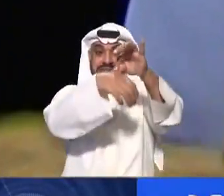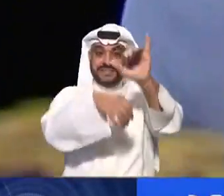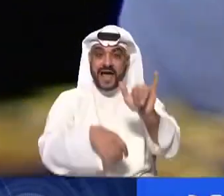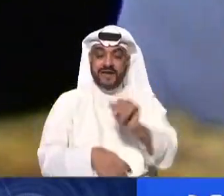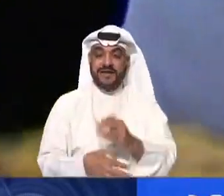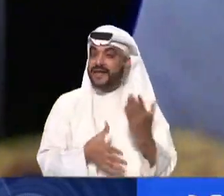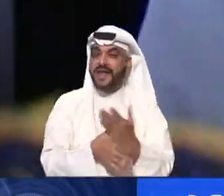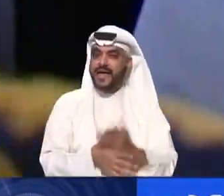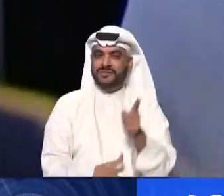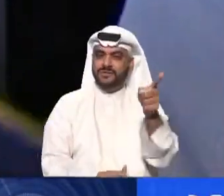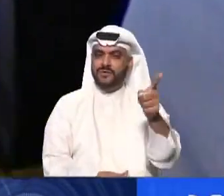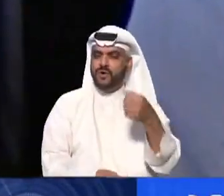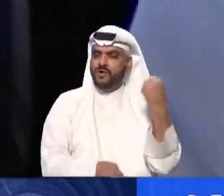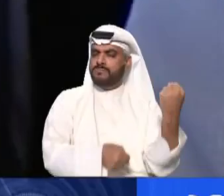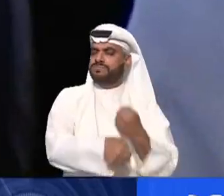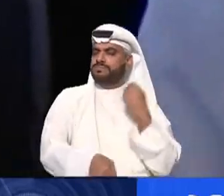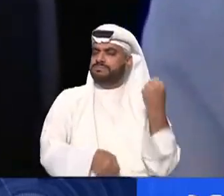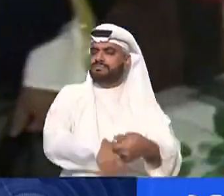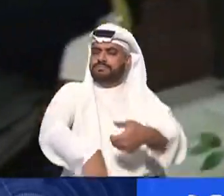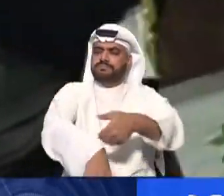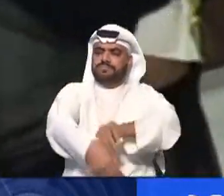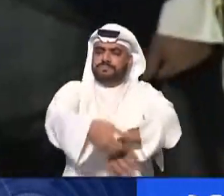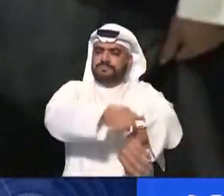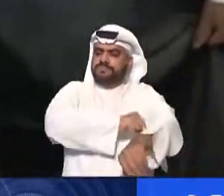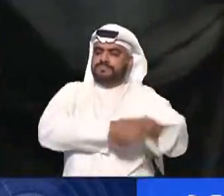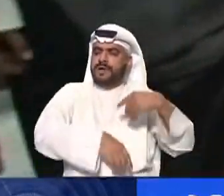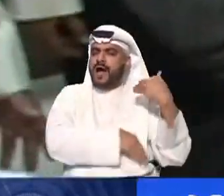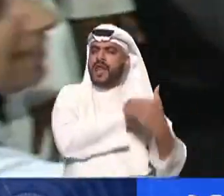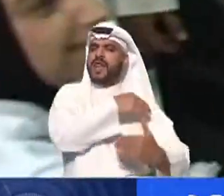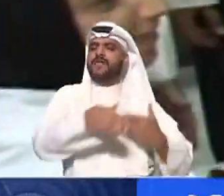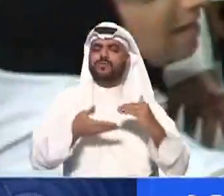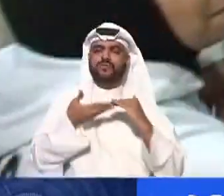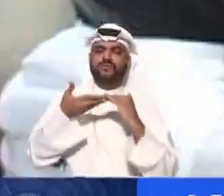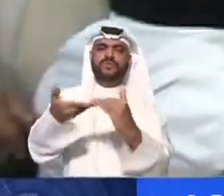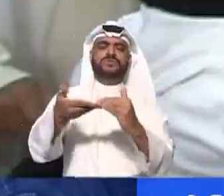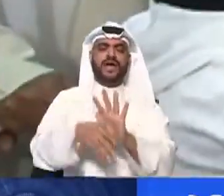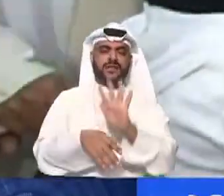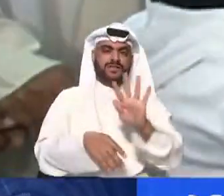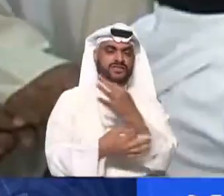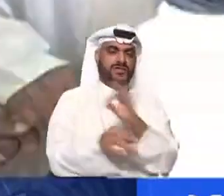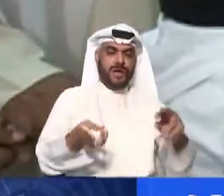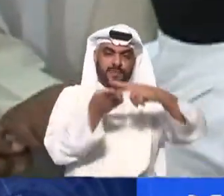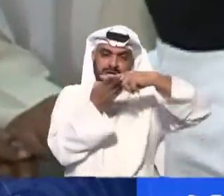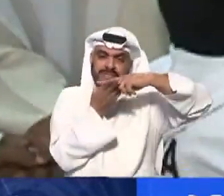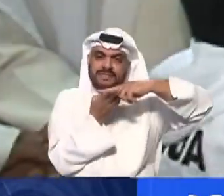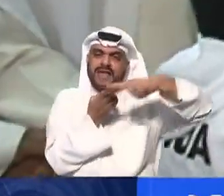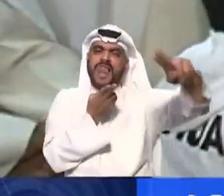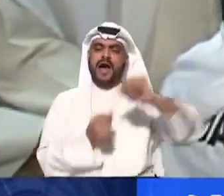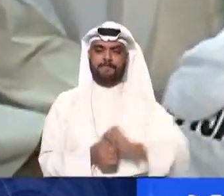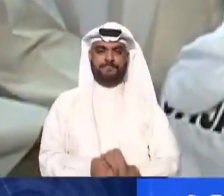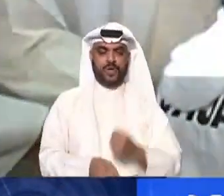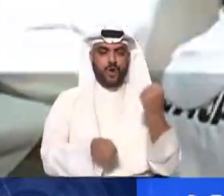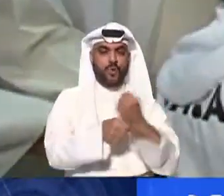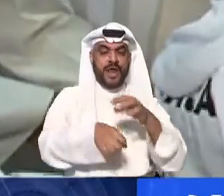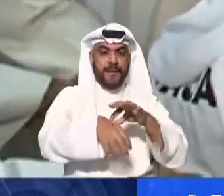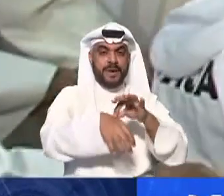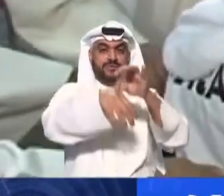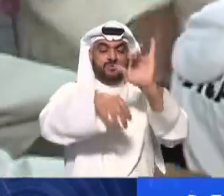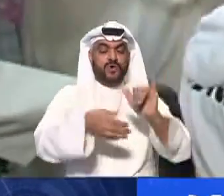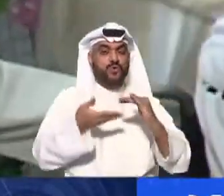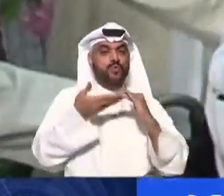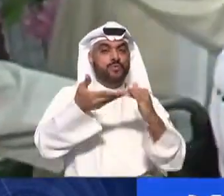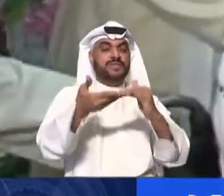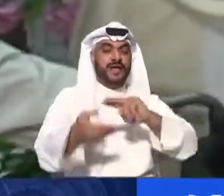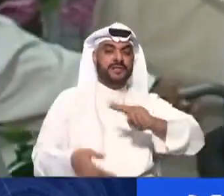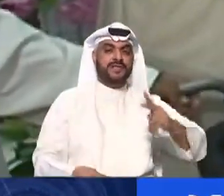هو خلال سنوات طويلة كان يسعى إلى السلام وإلى العمل الإنساني وإلى مساعدة